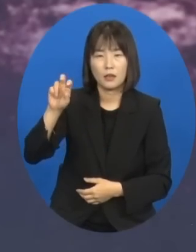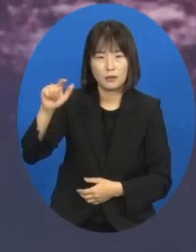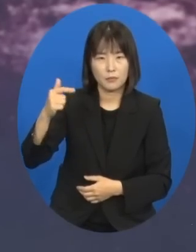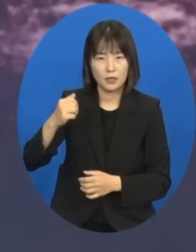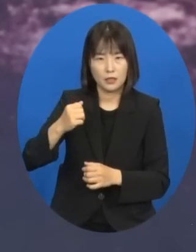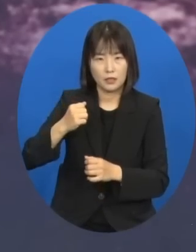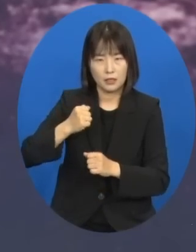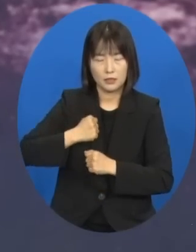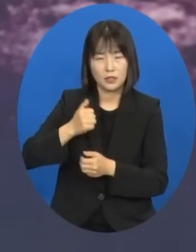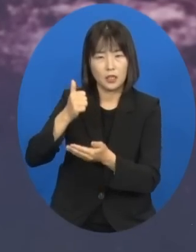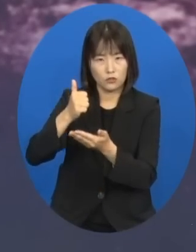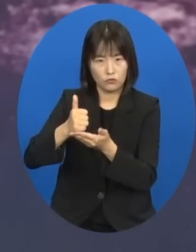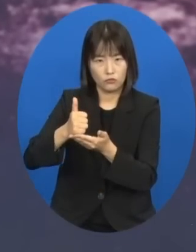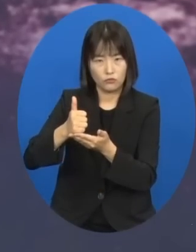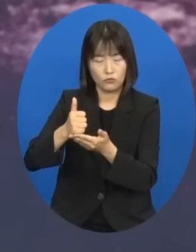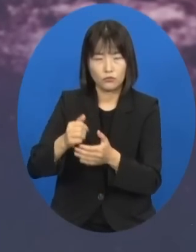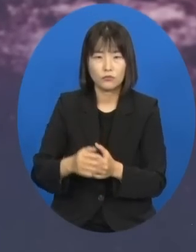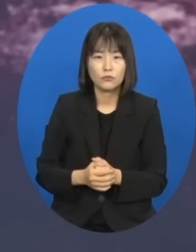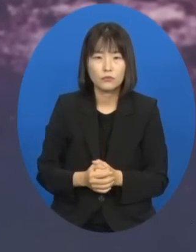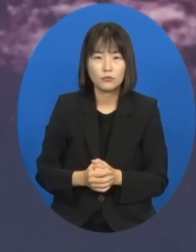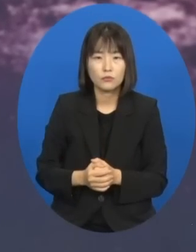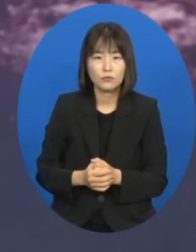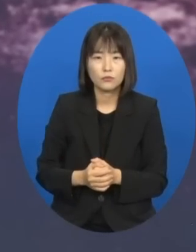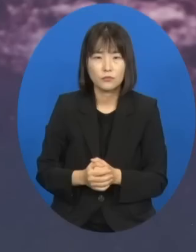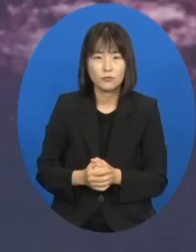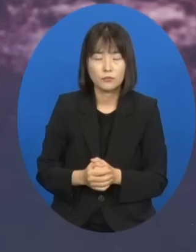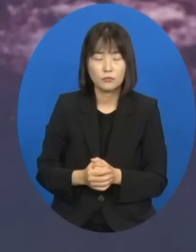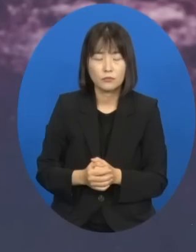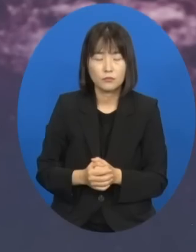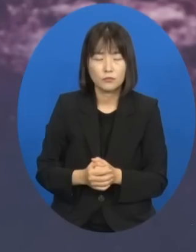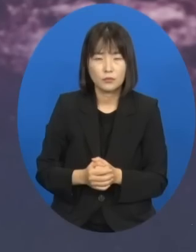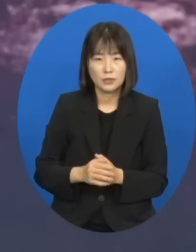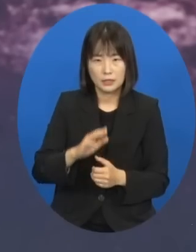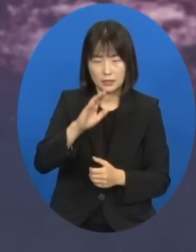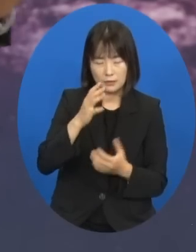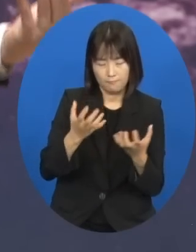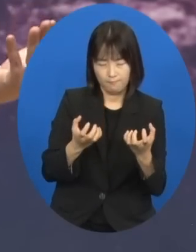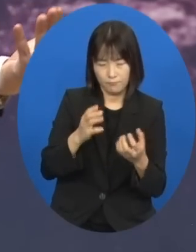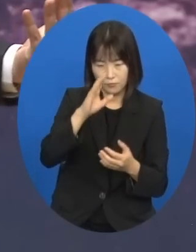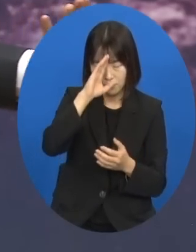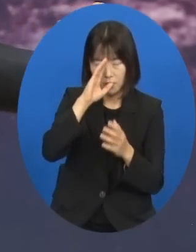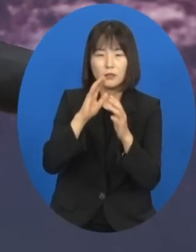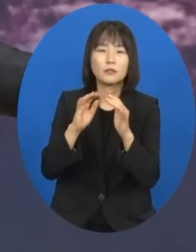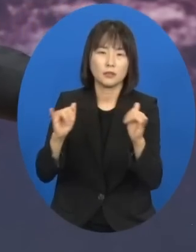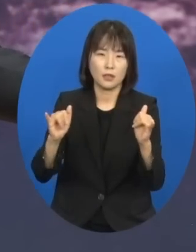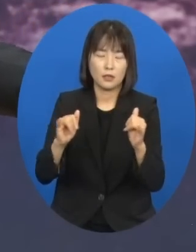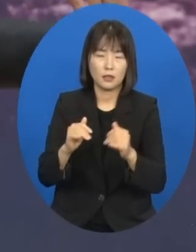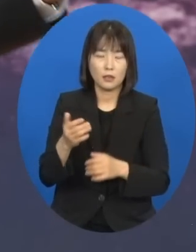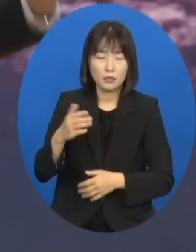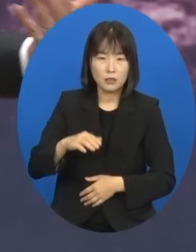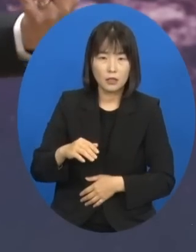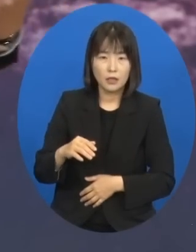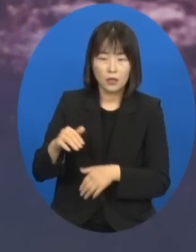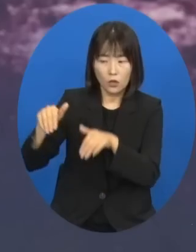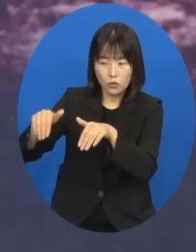아람 왕의 군대 장관이었습니다. 근데 뭐예요? 나병 환자였어요. 근데 그 여정을 통해서 소식을 들어요. 엘리사라는 하나님의